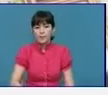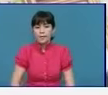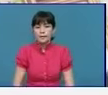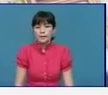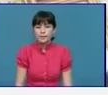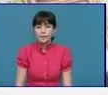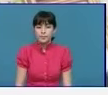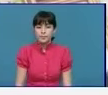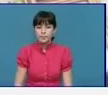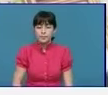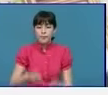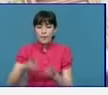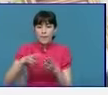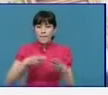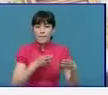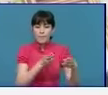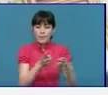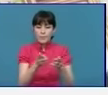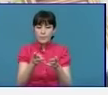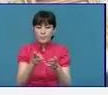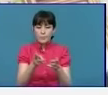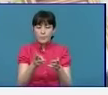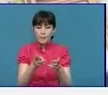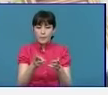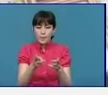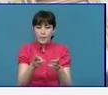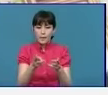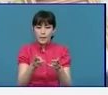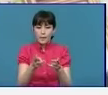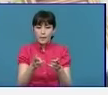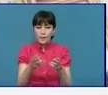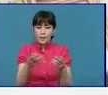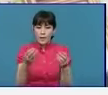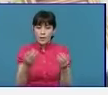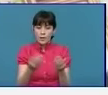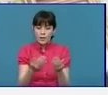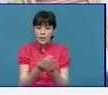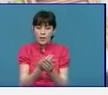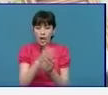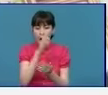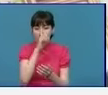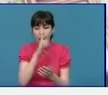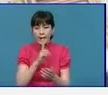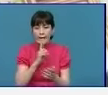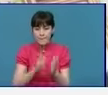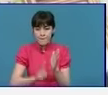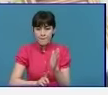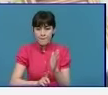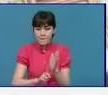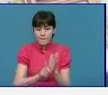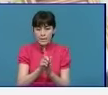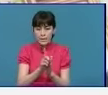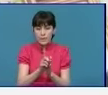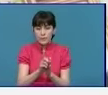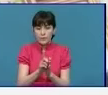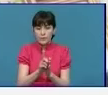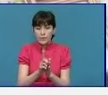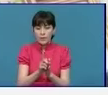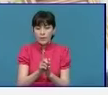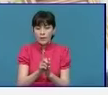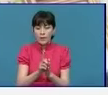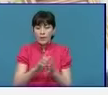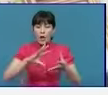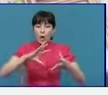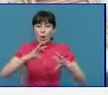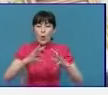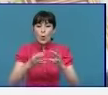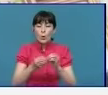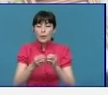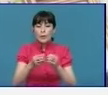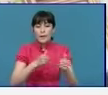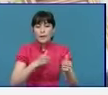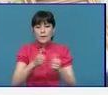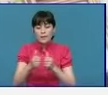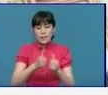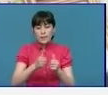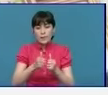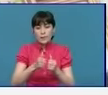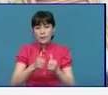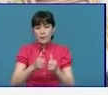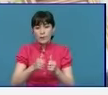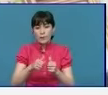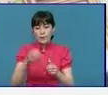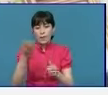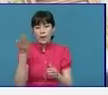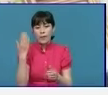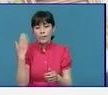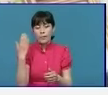Мәнерлеп сырғанаудың жаңағы сезонның жабылуы ең қорытынды жарысы болып есептеледі.